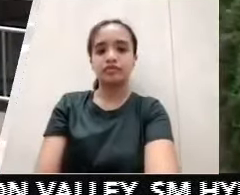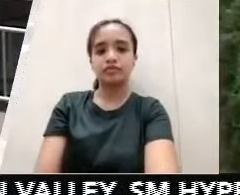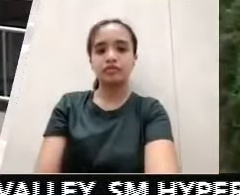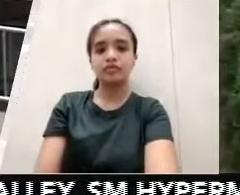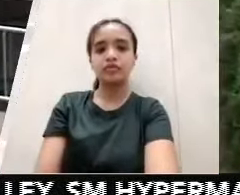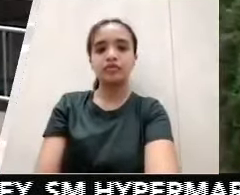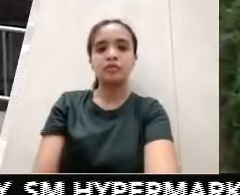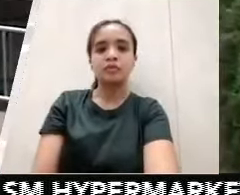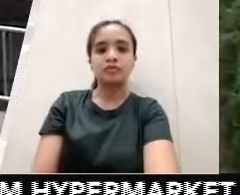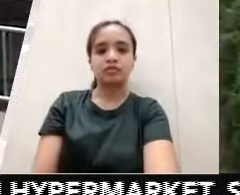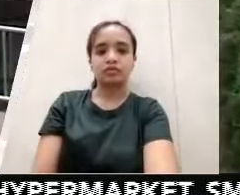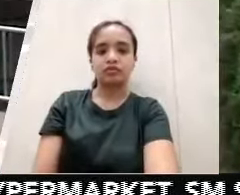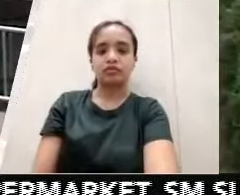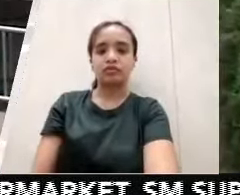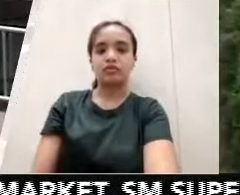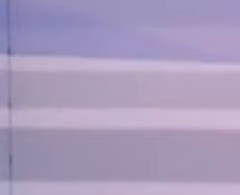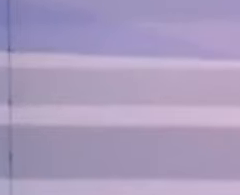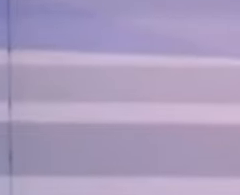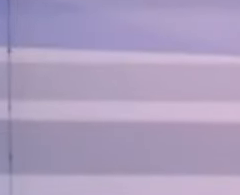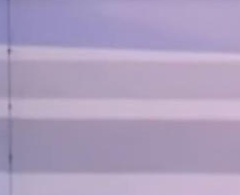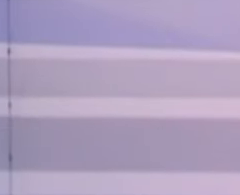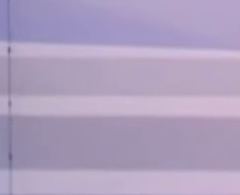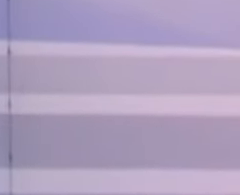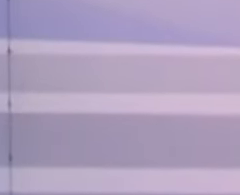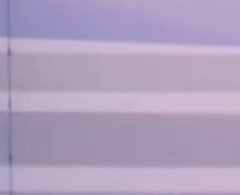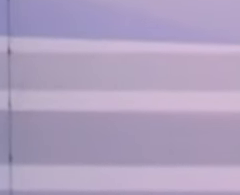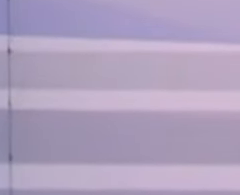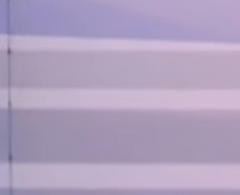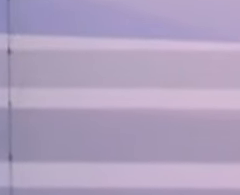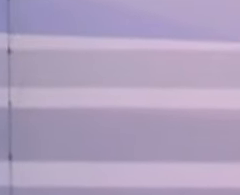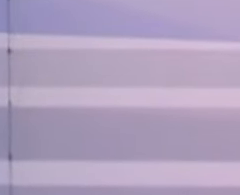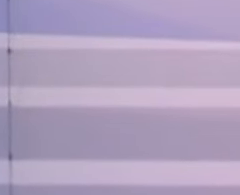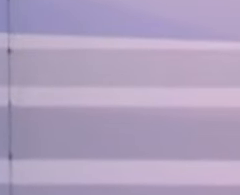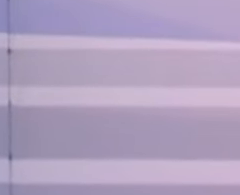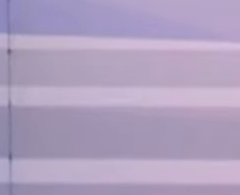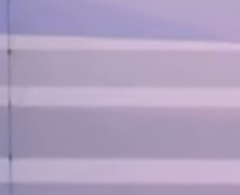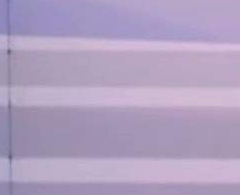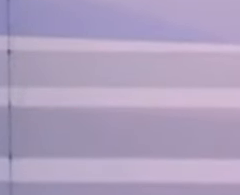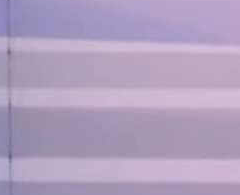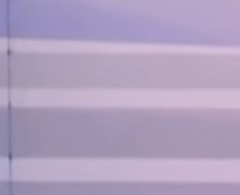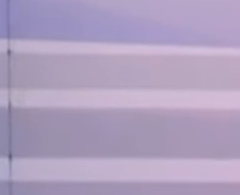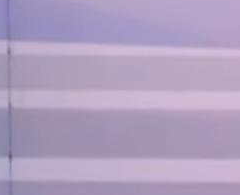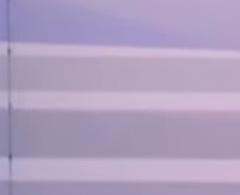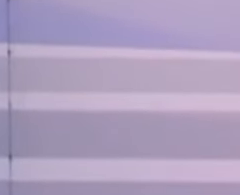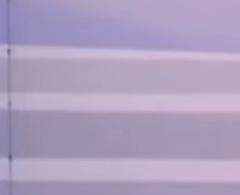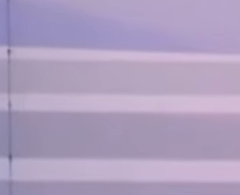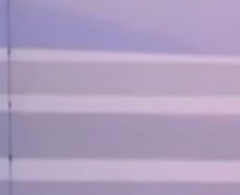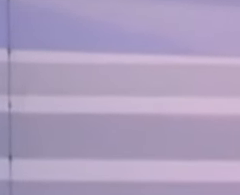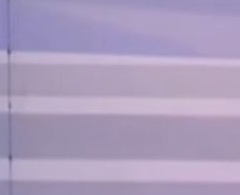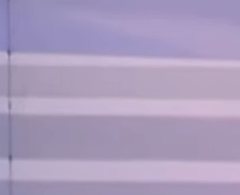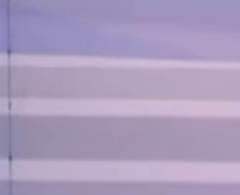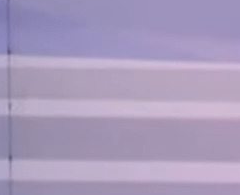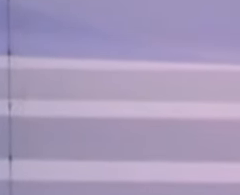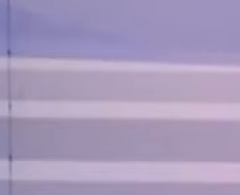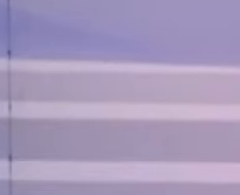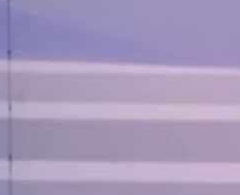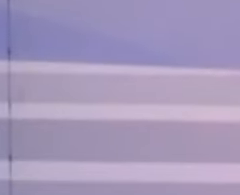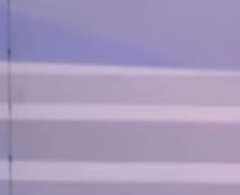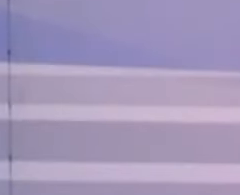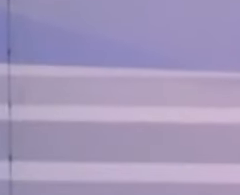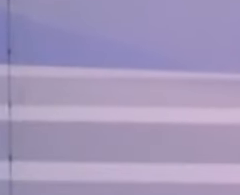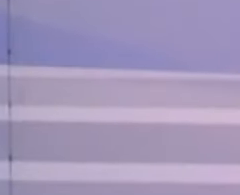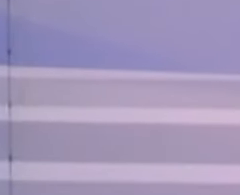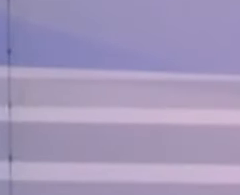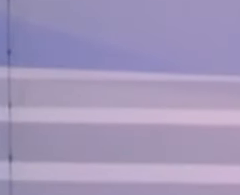nakatutok 24 Oras mga kapuso patuloy na tumutok sa mga balita magsubscribe sa GMA integrated news sa